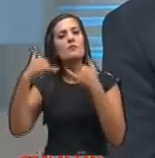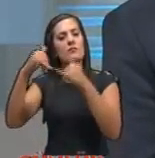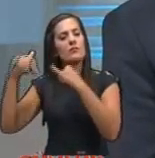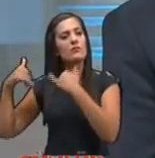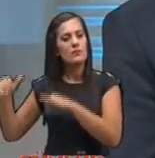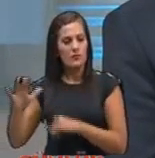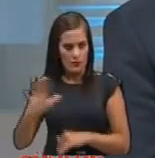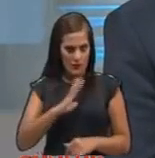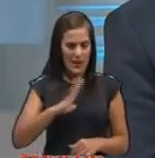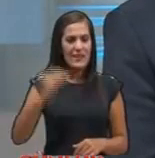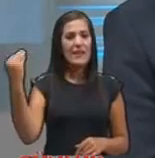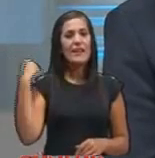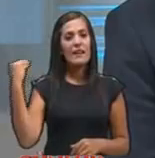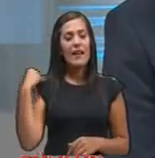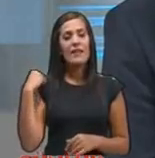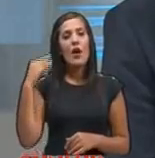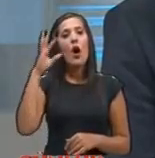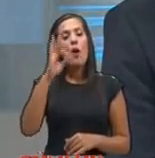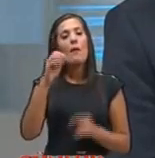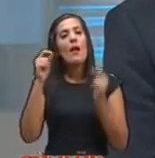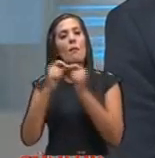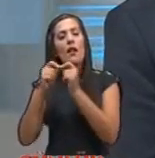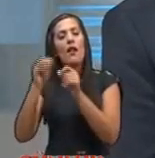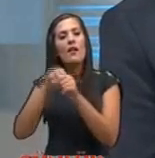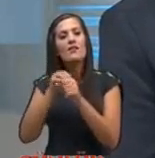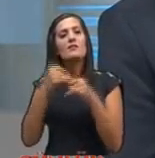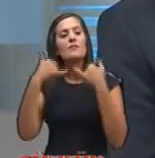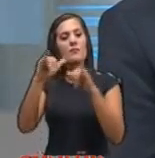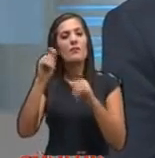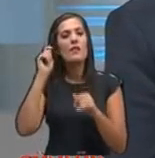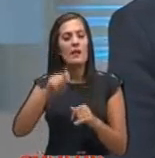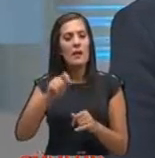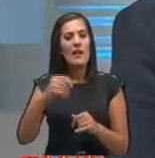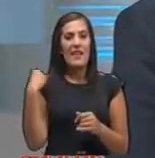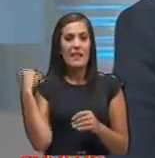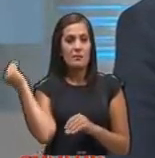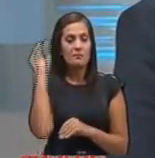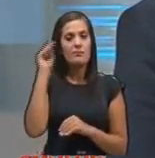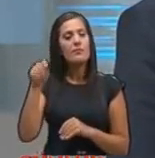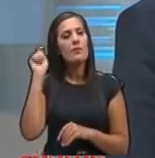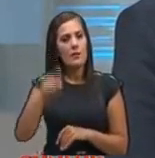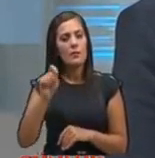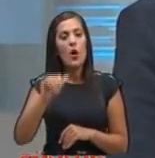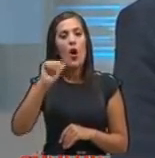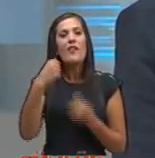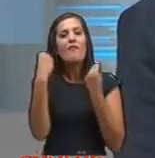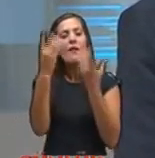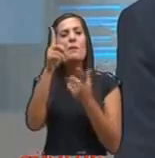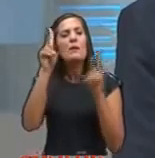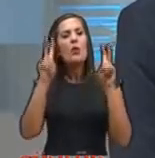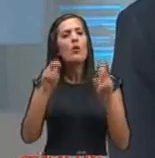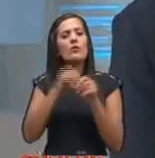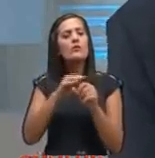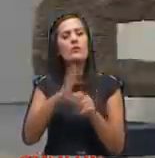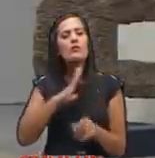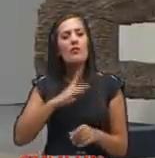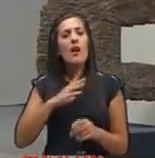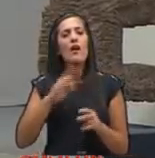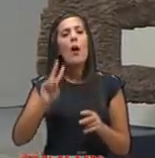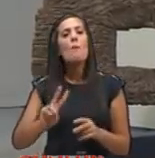var. Yeni opera ve bale eserlerimiz premier yapacak. Ve önem verdiğimiz bir konu da modern